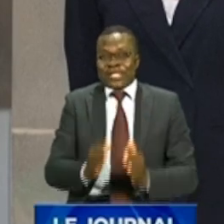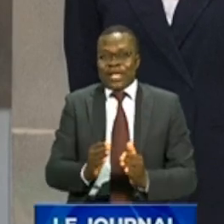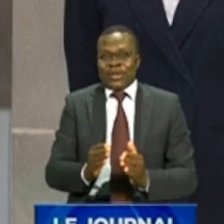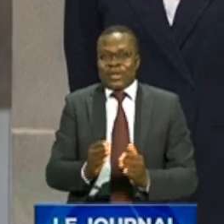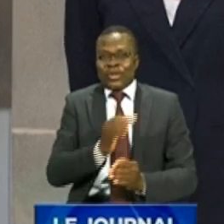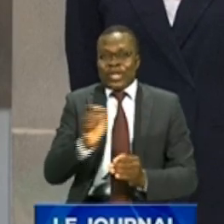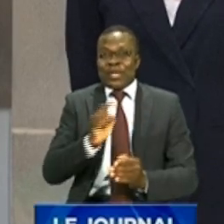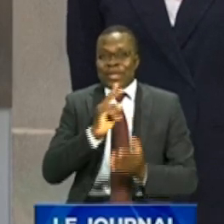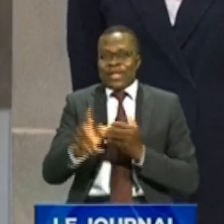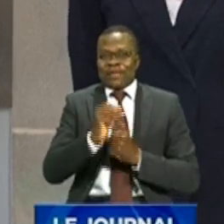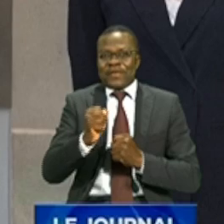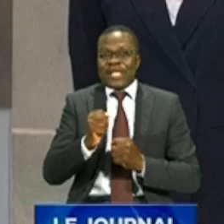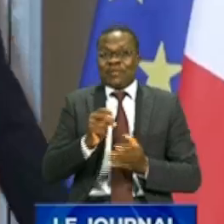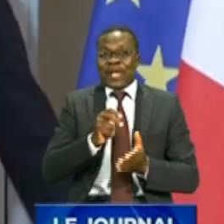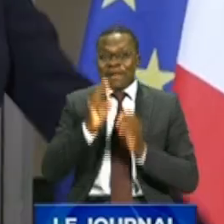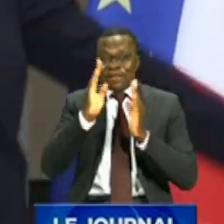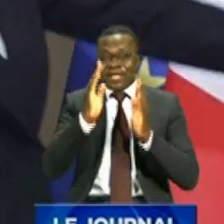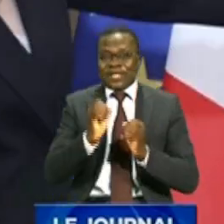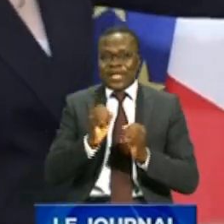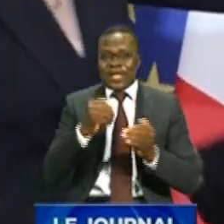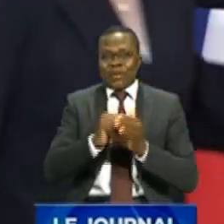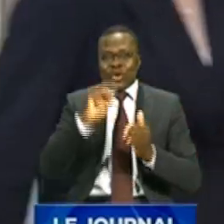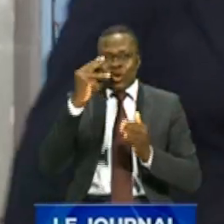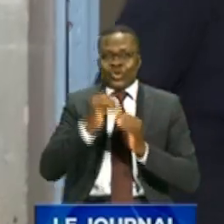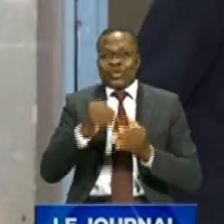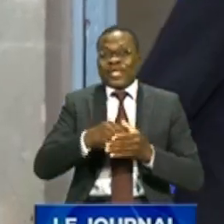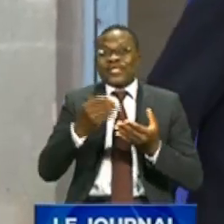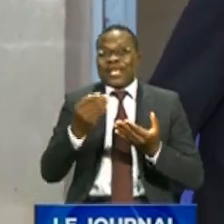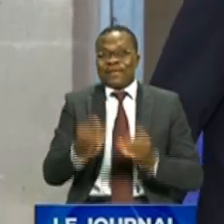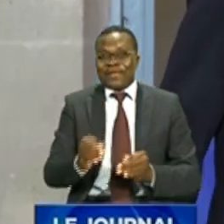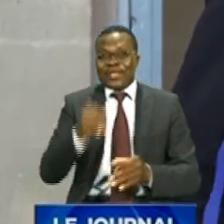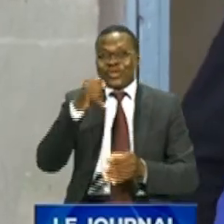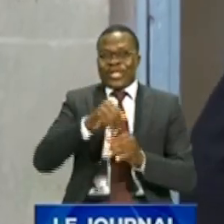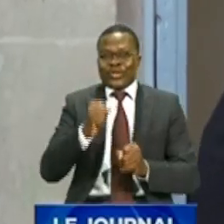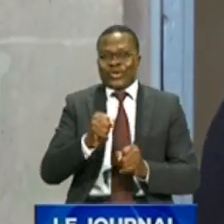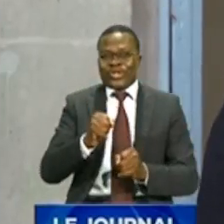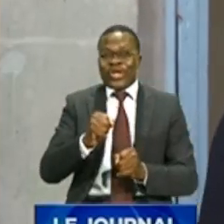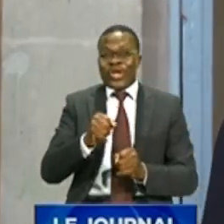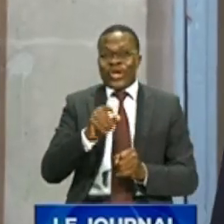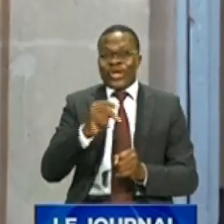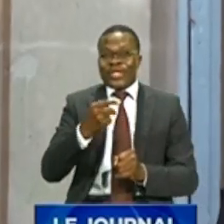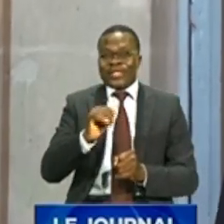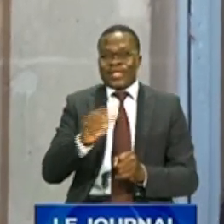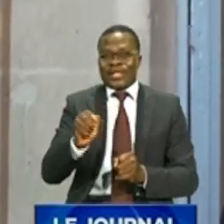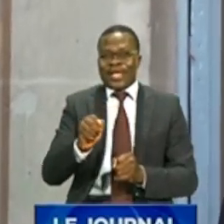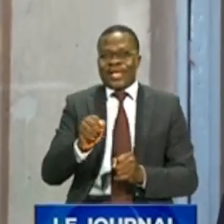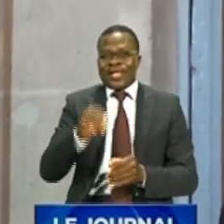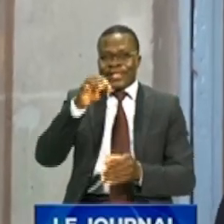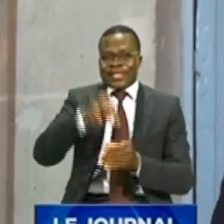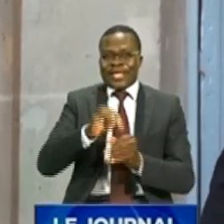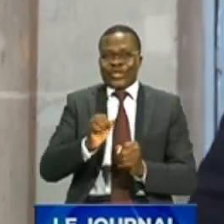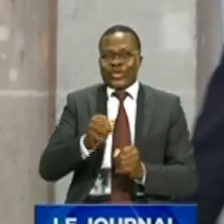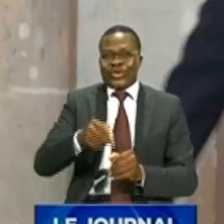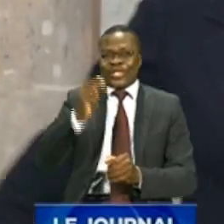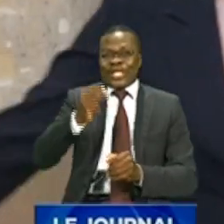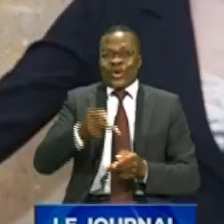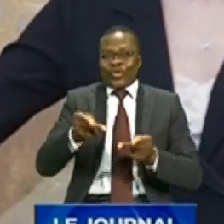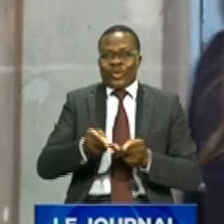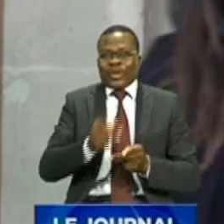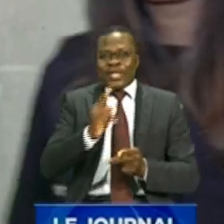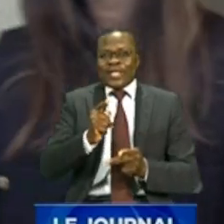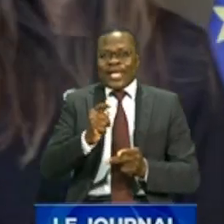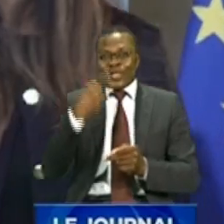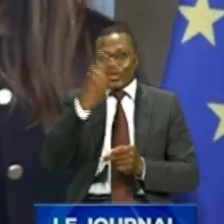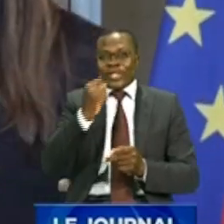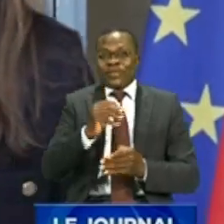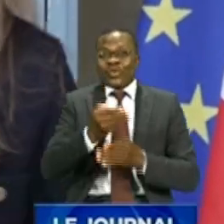et bien évidemment vigilant. Proche du ministre sortant de l'Intérieur Gérald Darmanin, cet élu des Hauts-de-Seine est une des